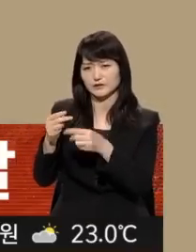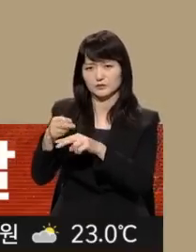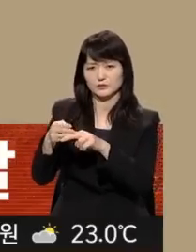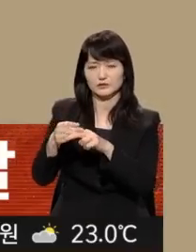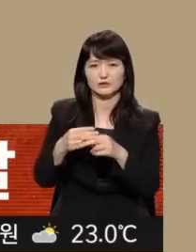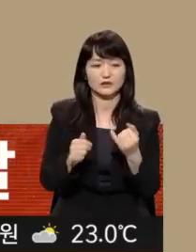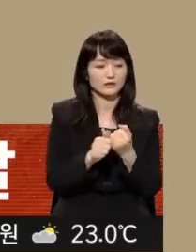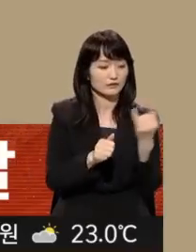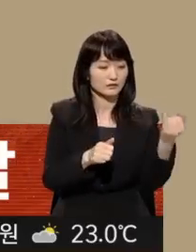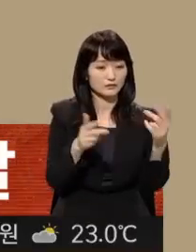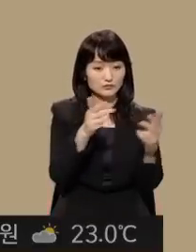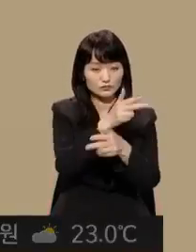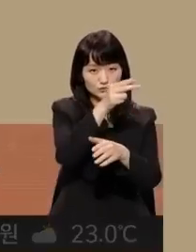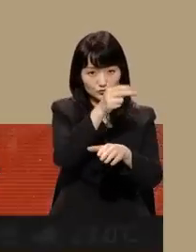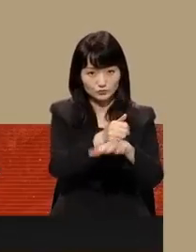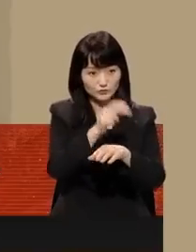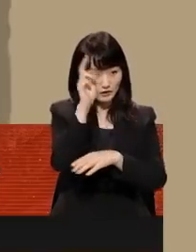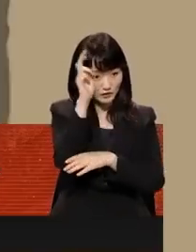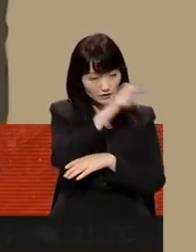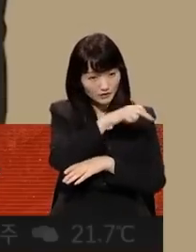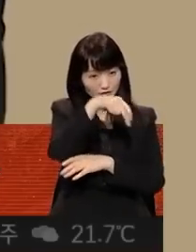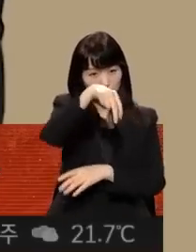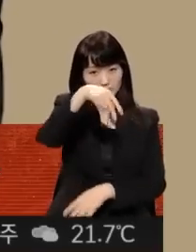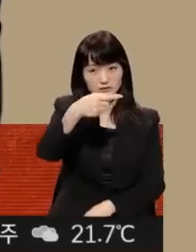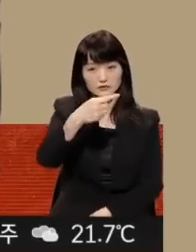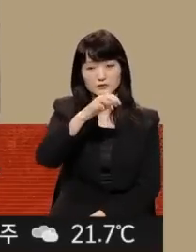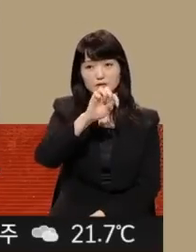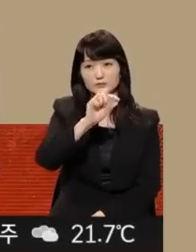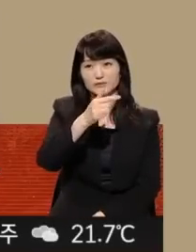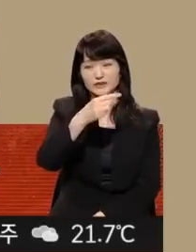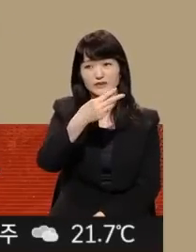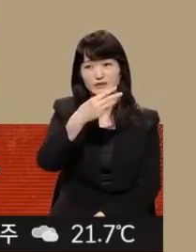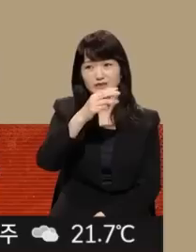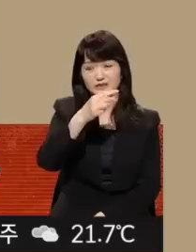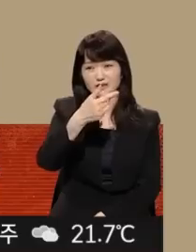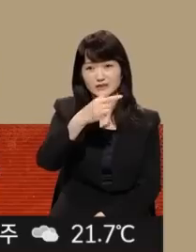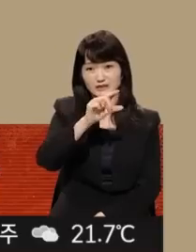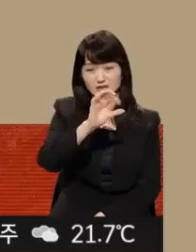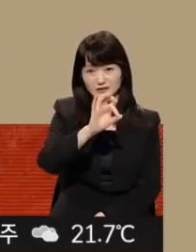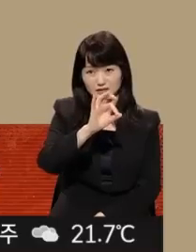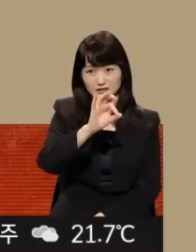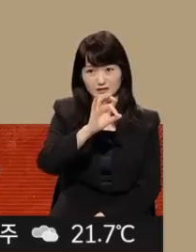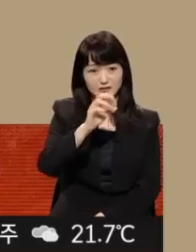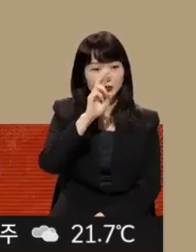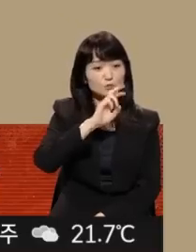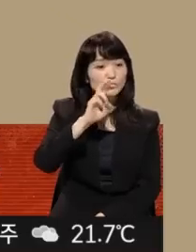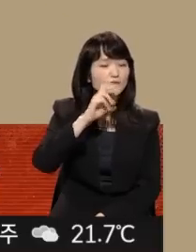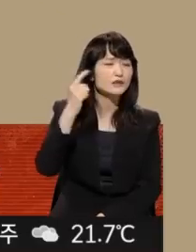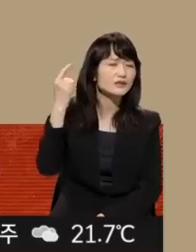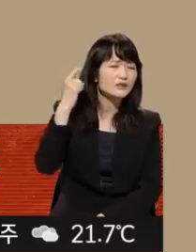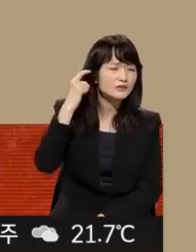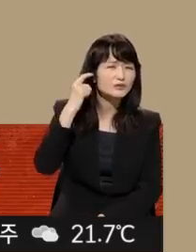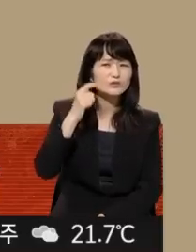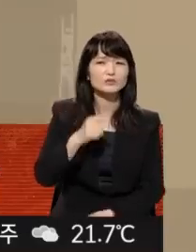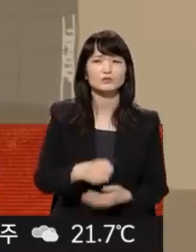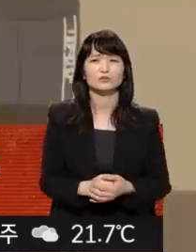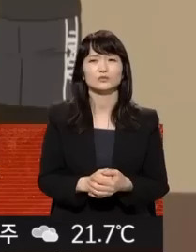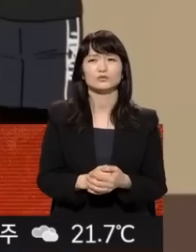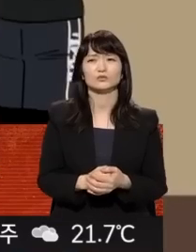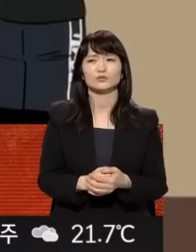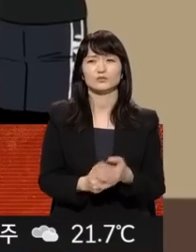아침부터 tv로 스피닝 음악 틀어놓고 스피닝 자전거 위에서 춤추고 달리는 것까지 최근에 시작을 한 겁니다이 남편이